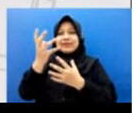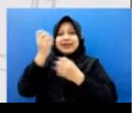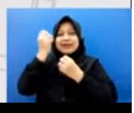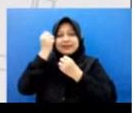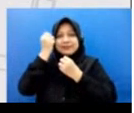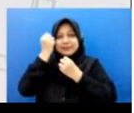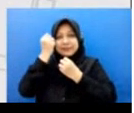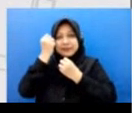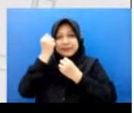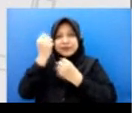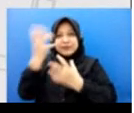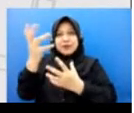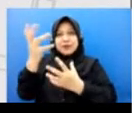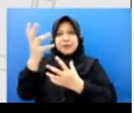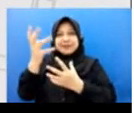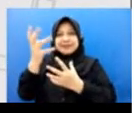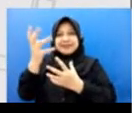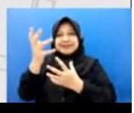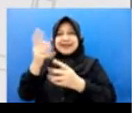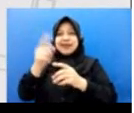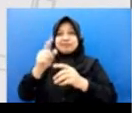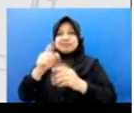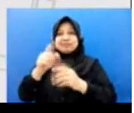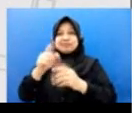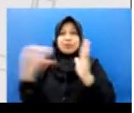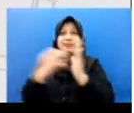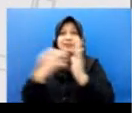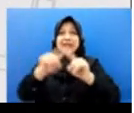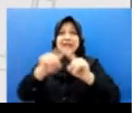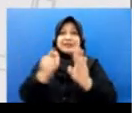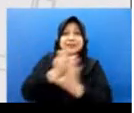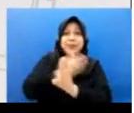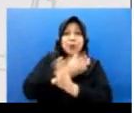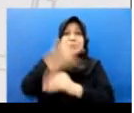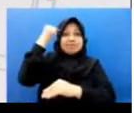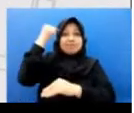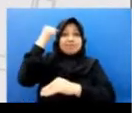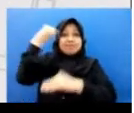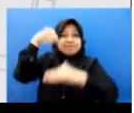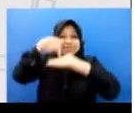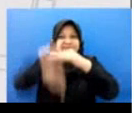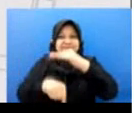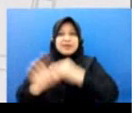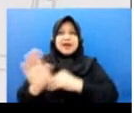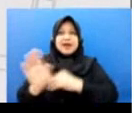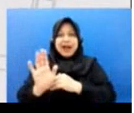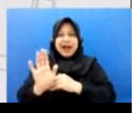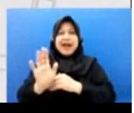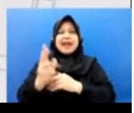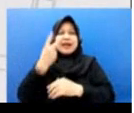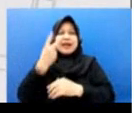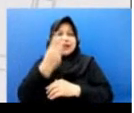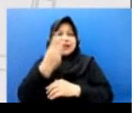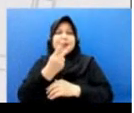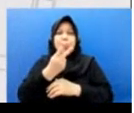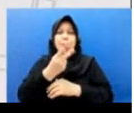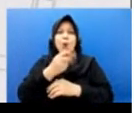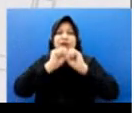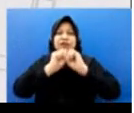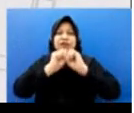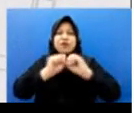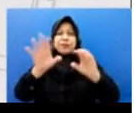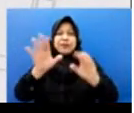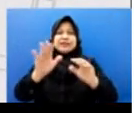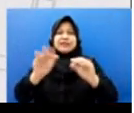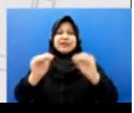tidak dilandasi oleh berpikir kritis, itu volumenya seakan-akan menjadi kecil. Dan orang yang berpikir kritis itu memisahkan antara